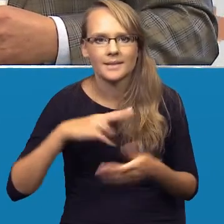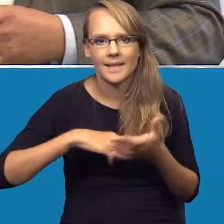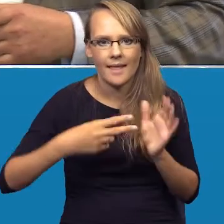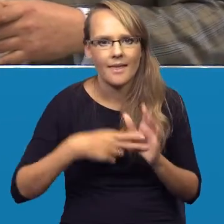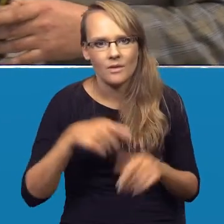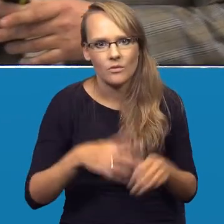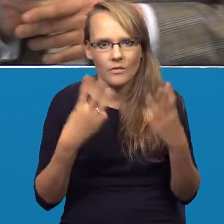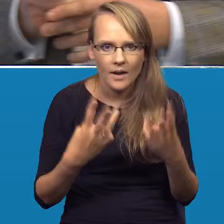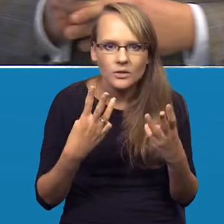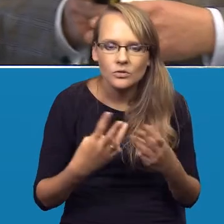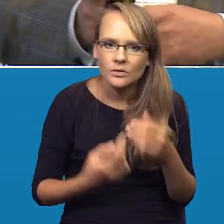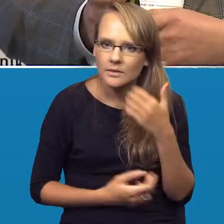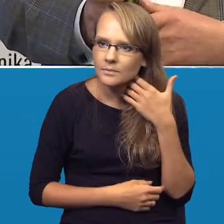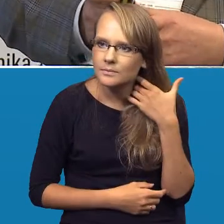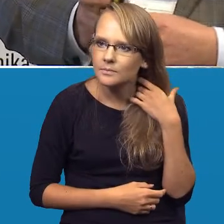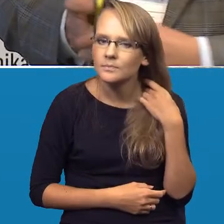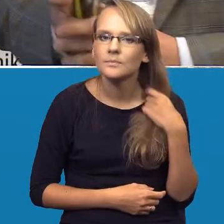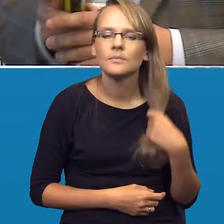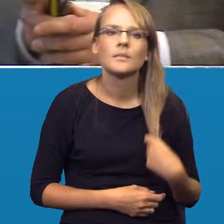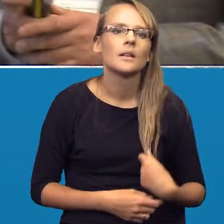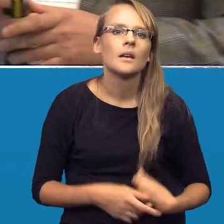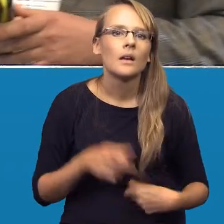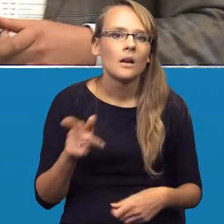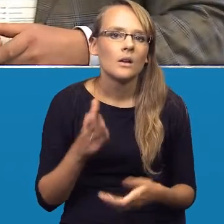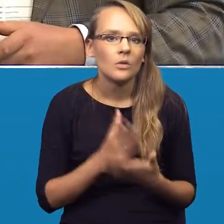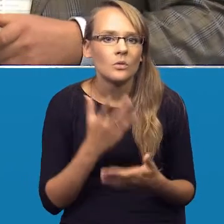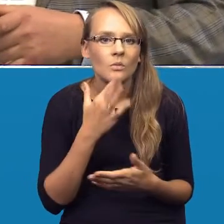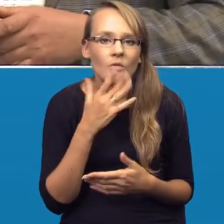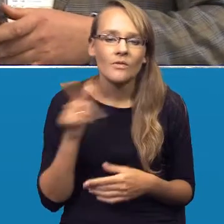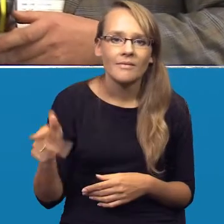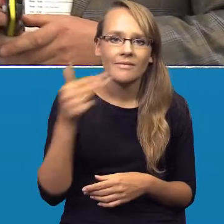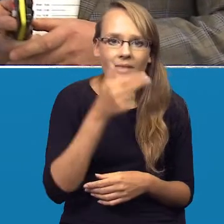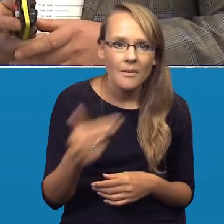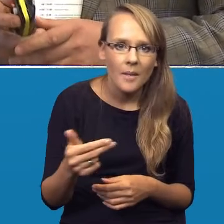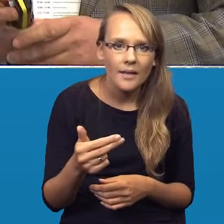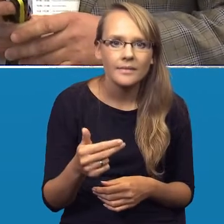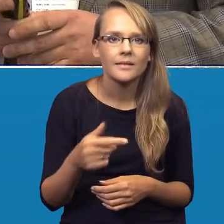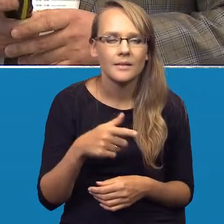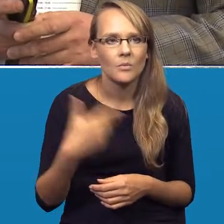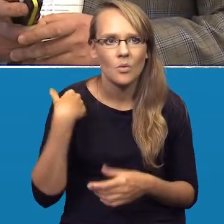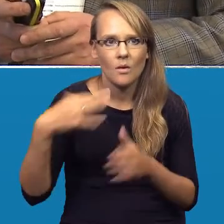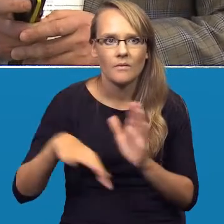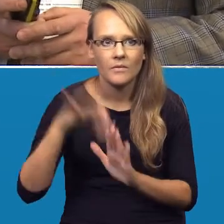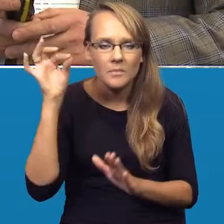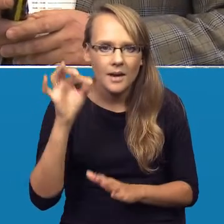bardzo istotne. Tak jak powiedziałem, ta tematyka, która tutaj została